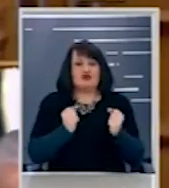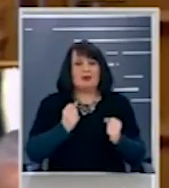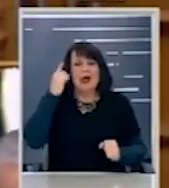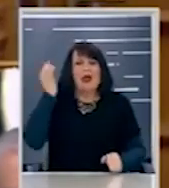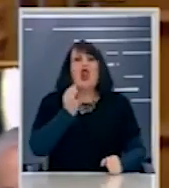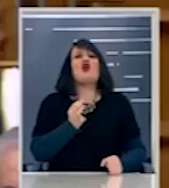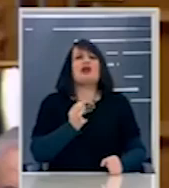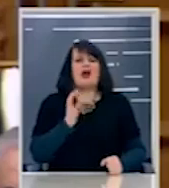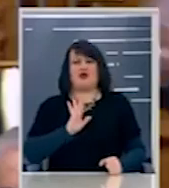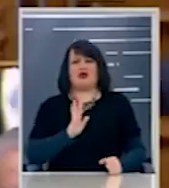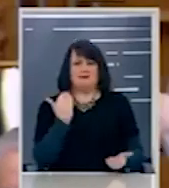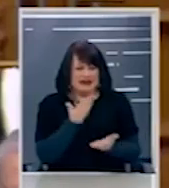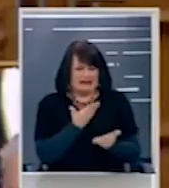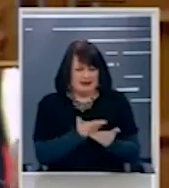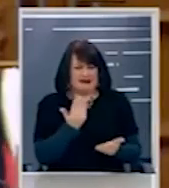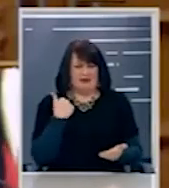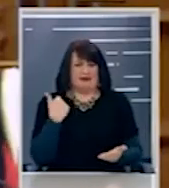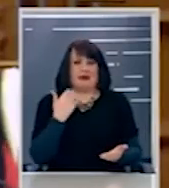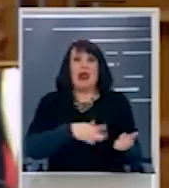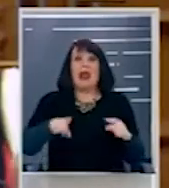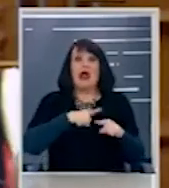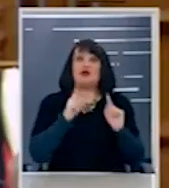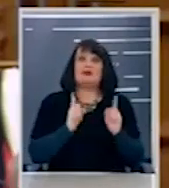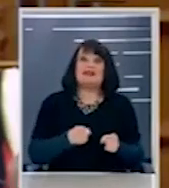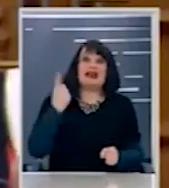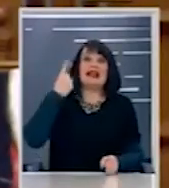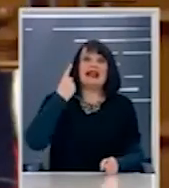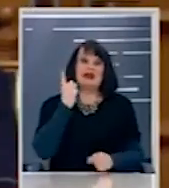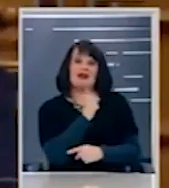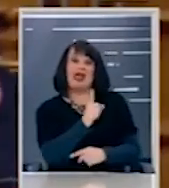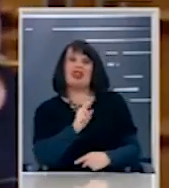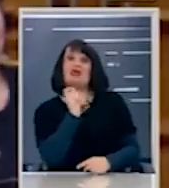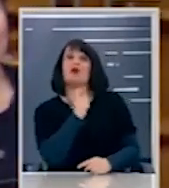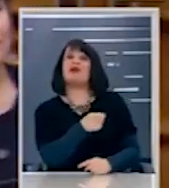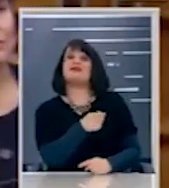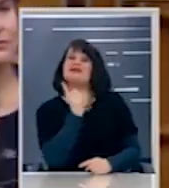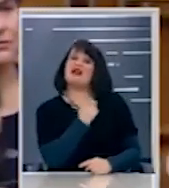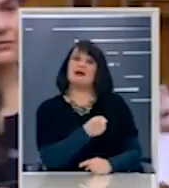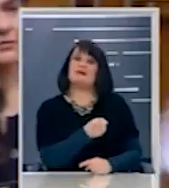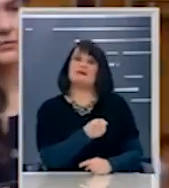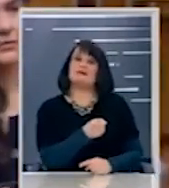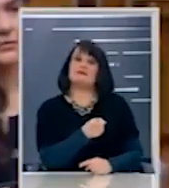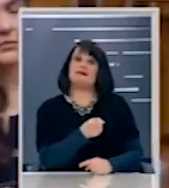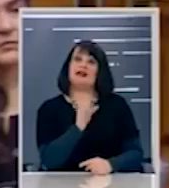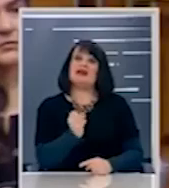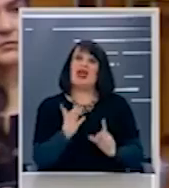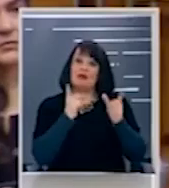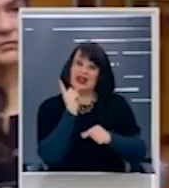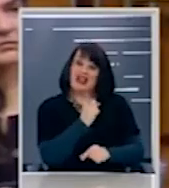απαιτήσεις και κρινόμαστε από τον ελληνικό λαό. Αλλά κρίνεται και αντιπολίτευση, κύριε Λεβέντη. Κρίνεται και αντιπολίτευση γι'